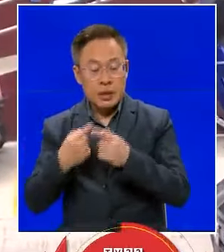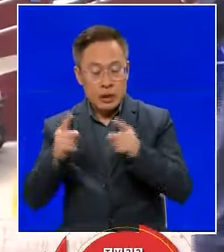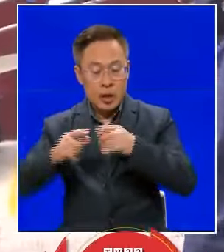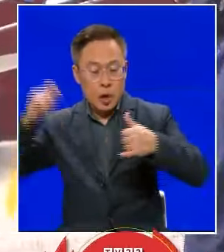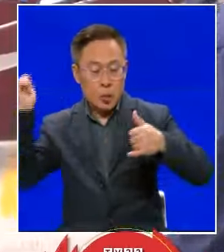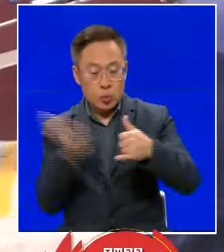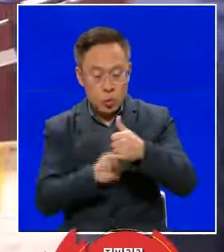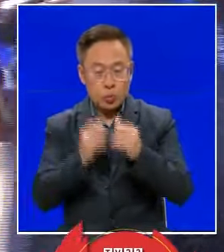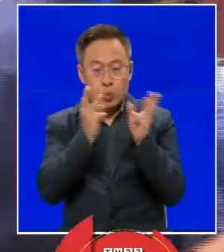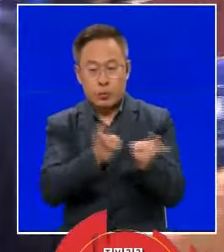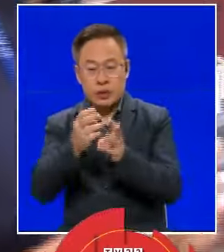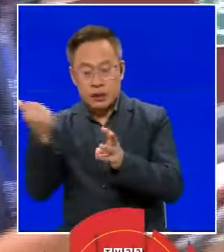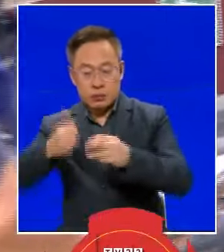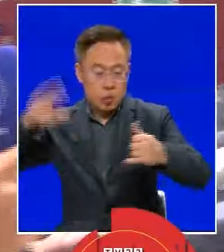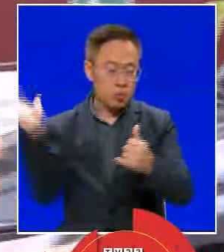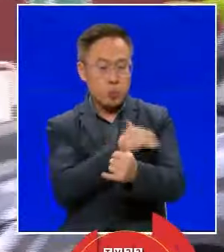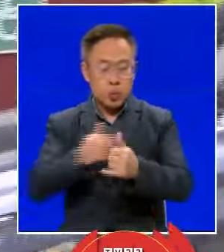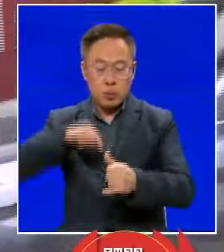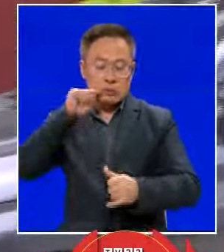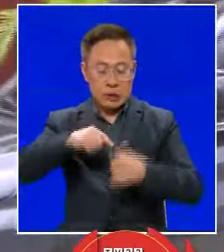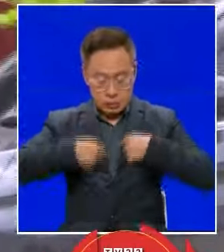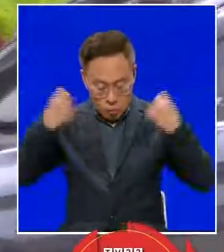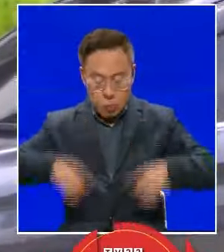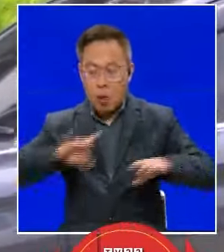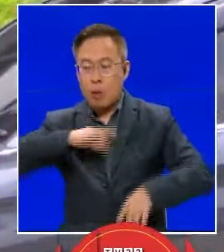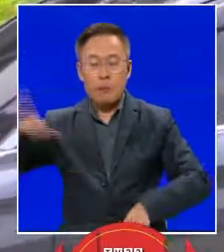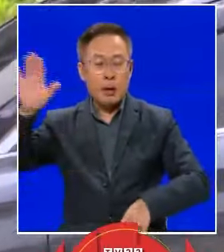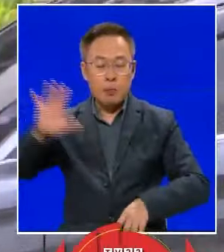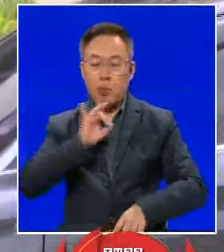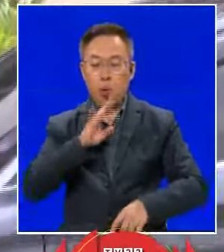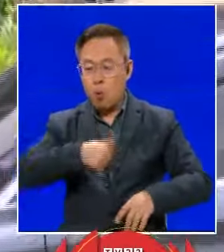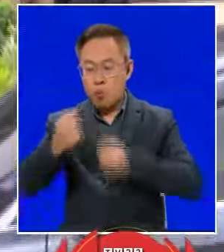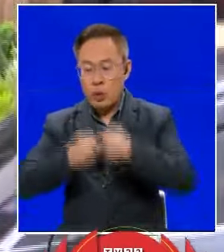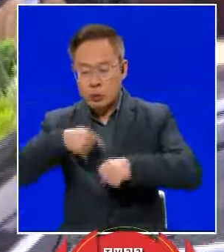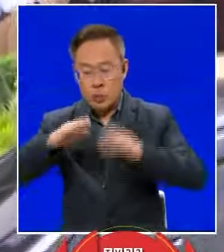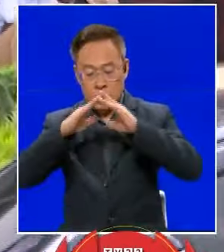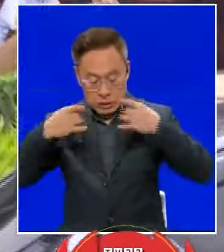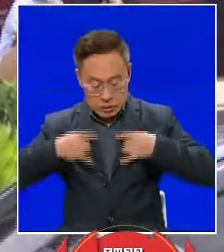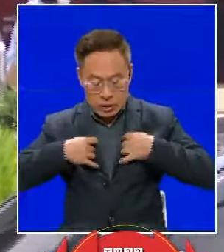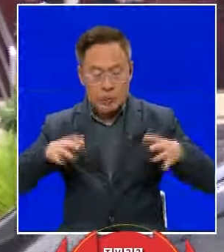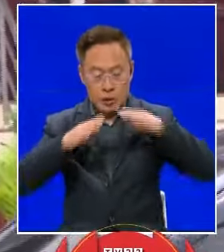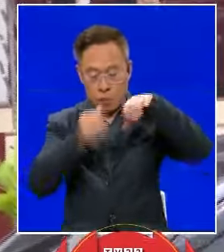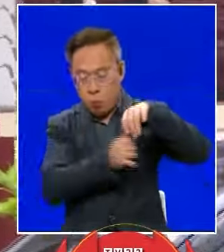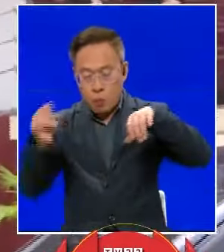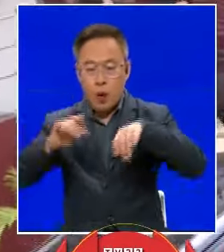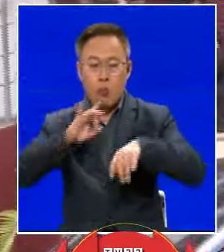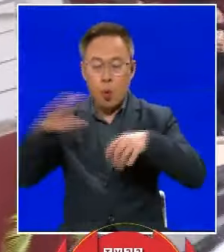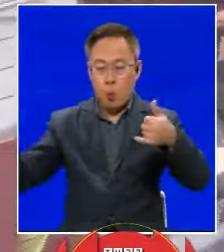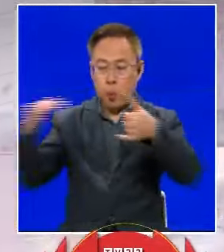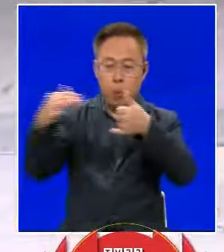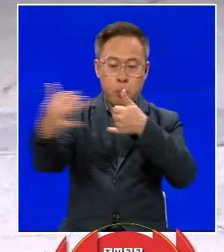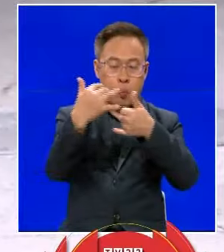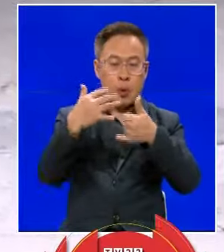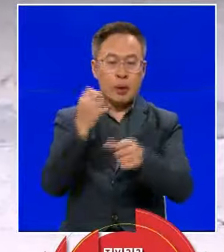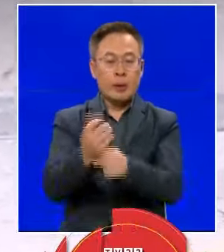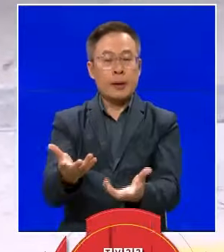14ปียังอยู่ระหว่างการให้ปากคำกับพนักงานสอบสวนภายในสถานีตำรวจทุ่ง2ห้องนะครับโดยนางกระยาเย็นใ